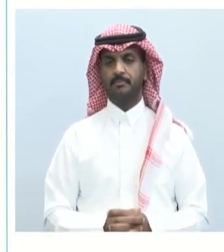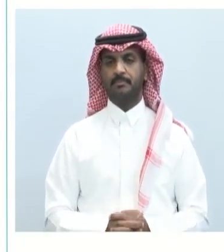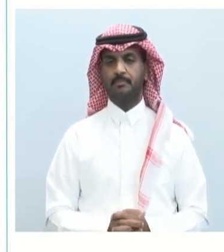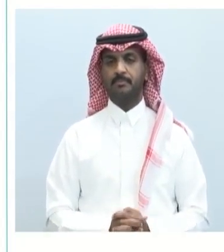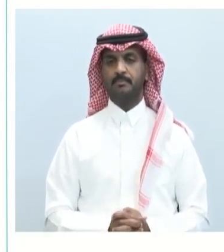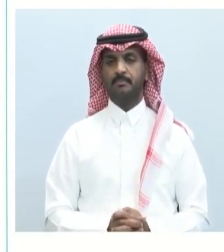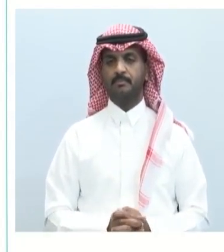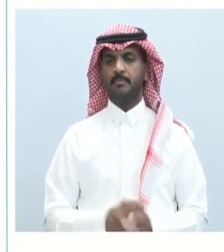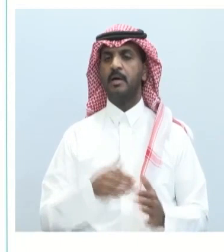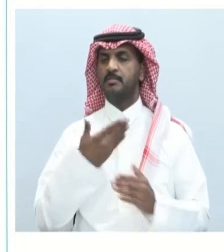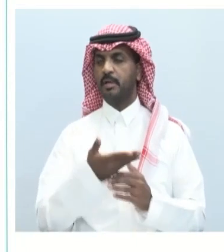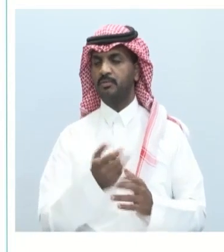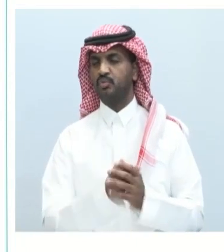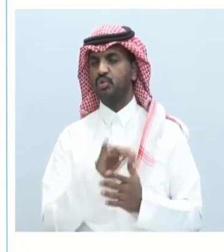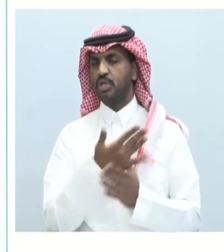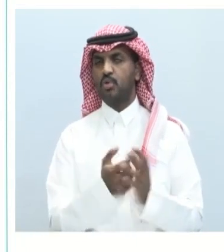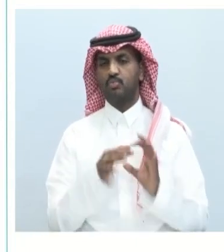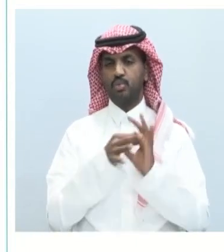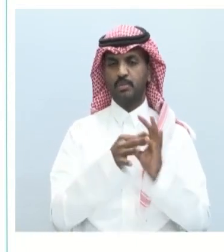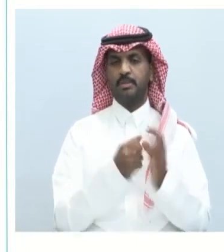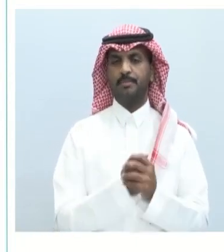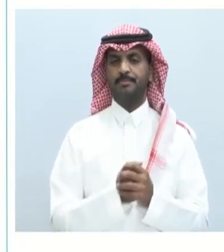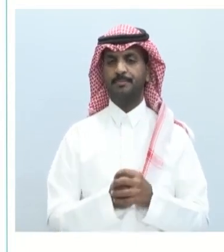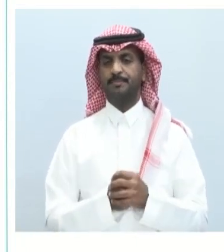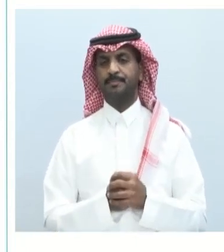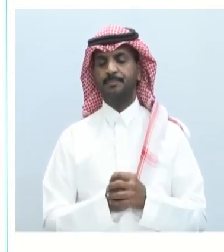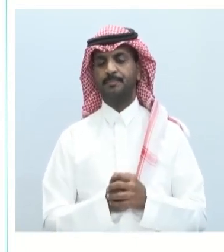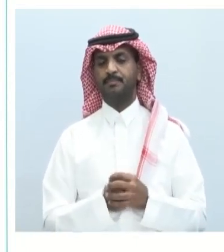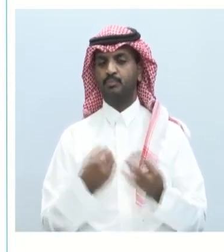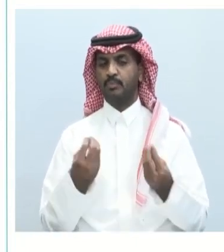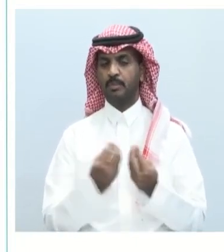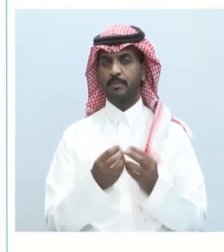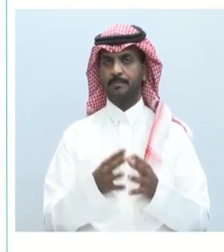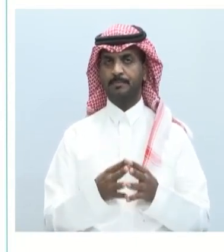اصبحت الجداول الان مرتبطه بعلاقات كما نشاهد